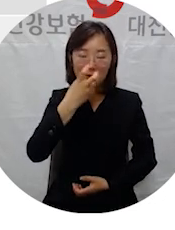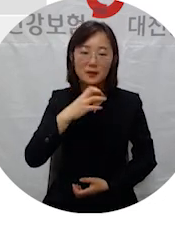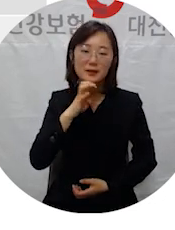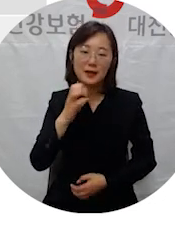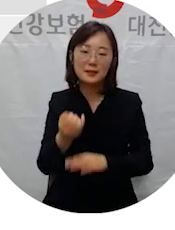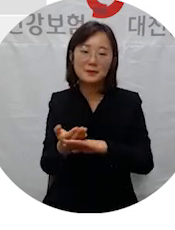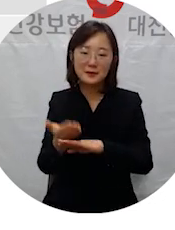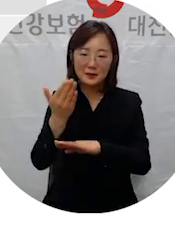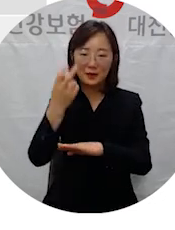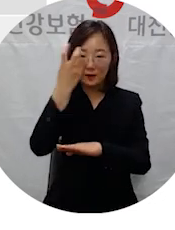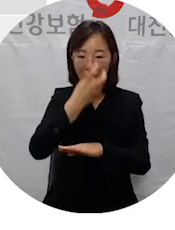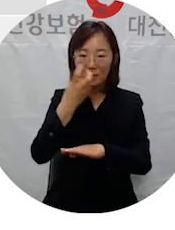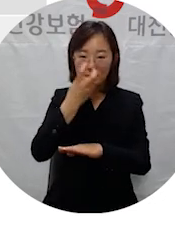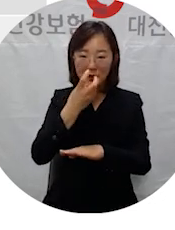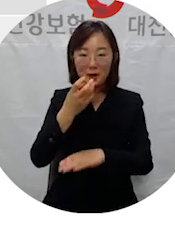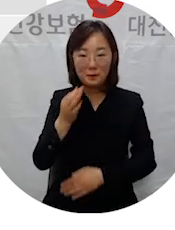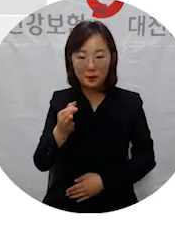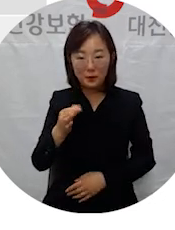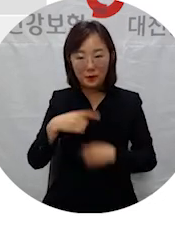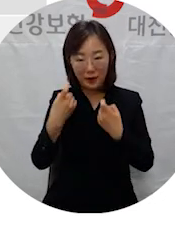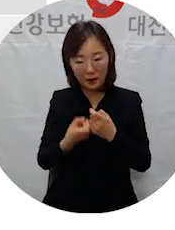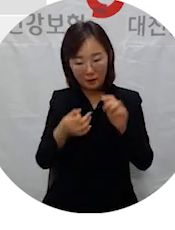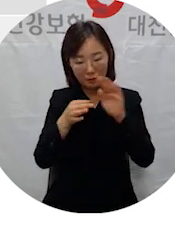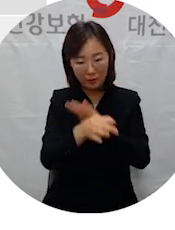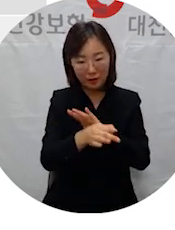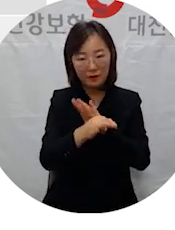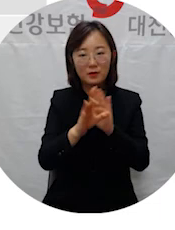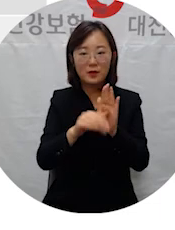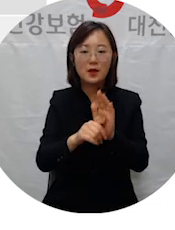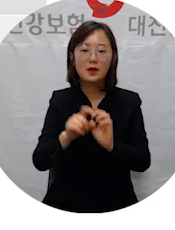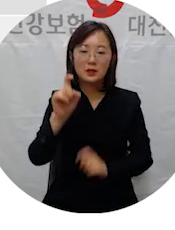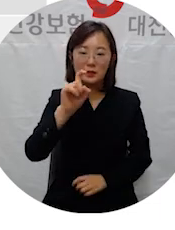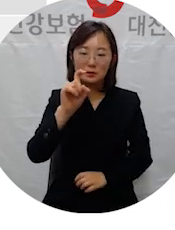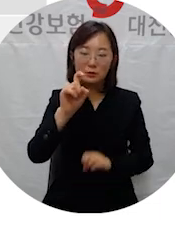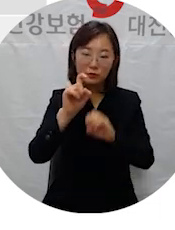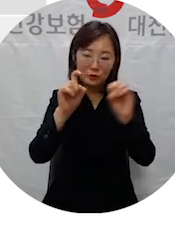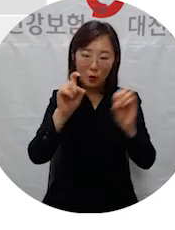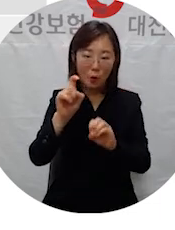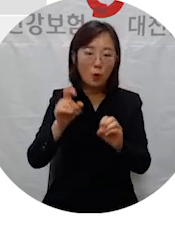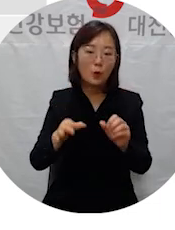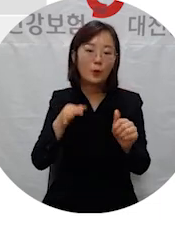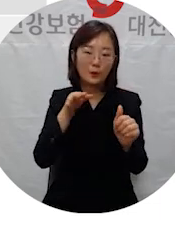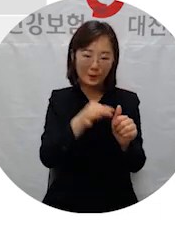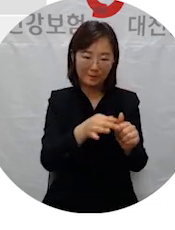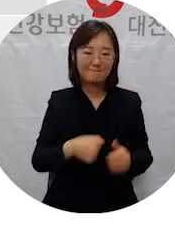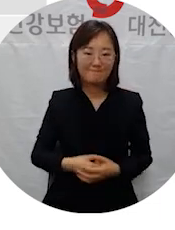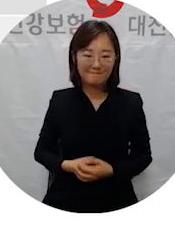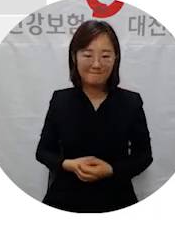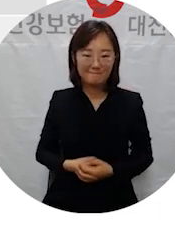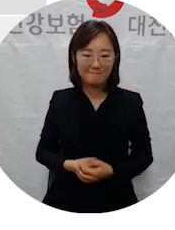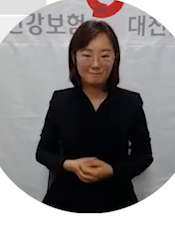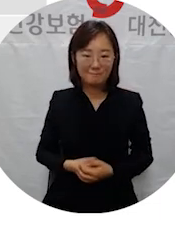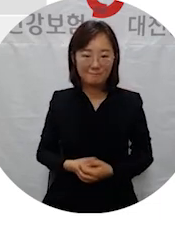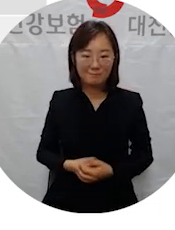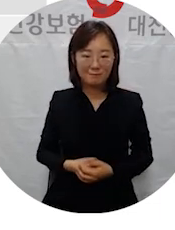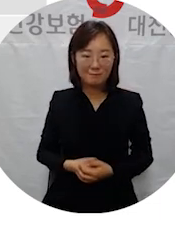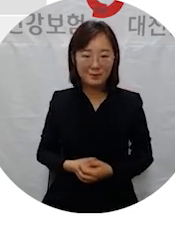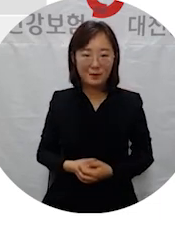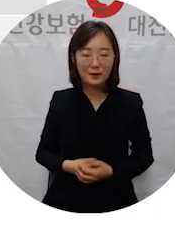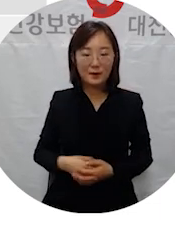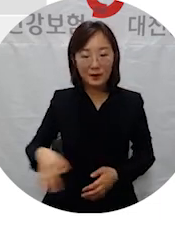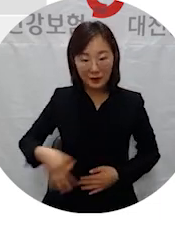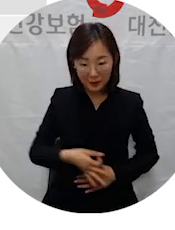먼저 위암 검진은 만 40세 이상인 경우 검진을 받게 되며 검진 비용은 수검자가